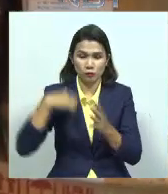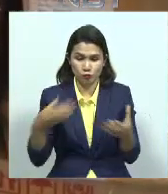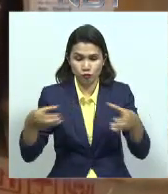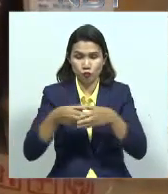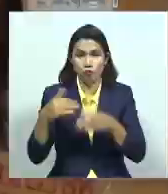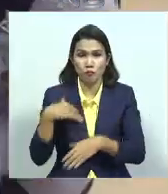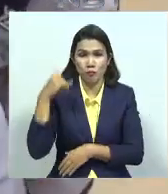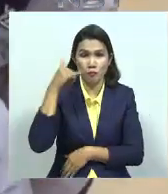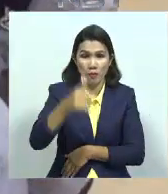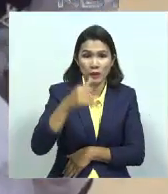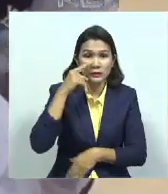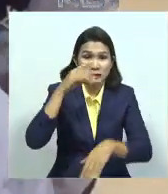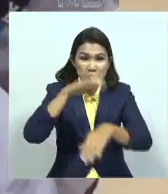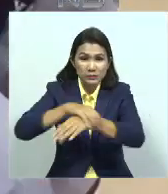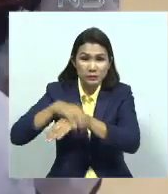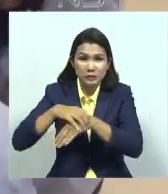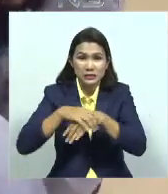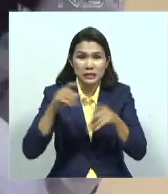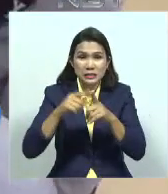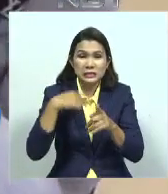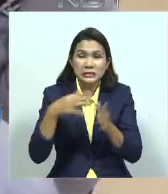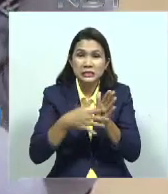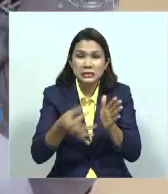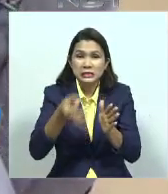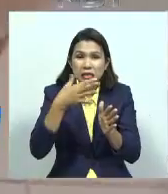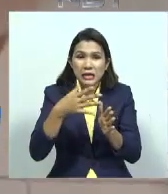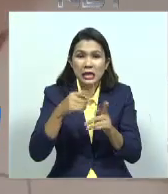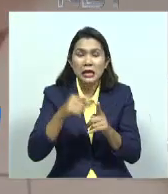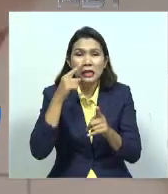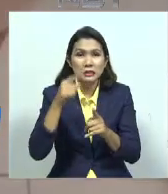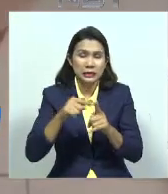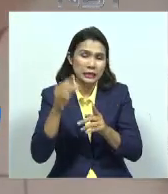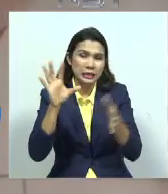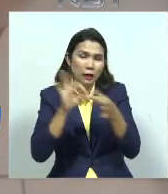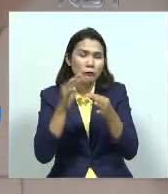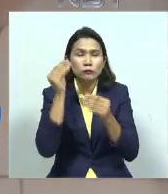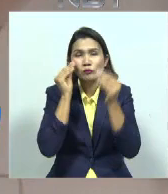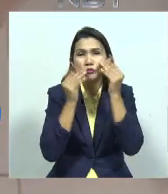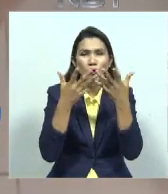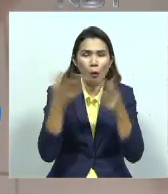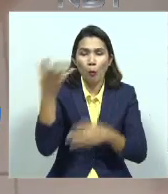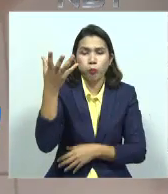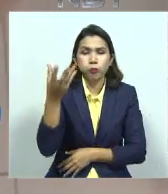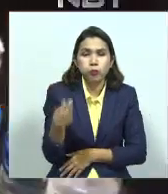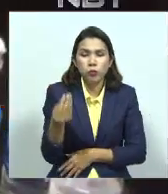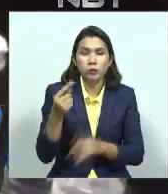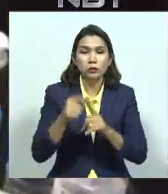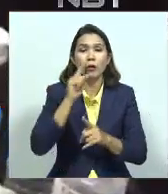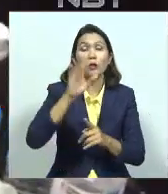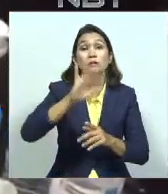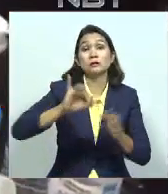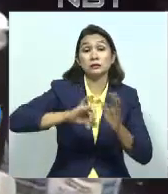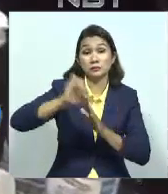ร่วมการบุกทลายโรงงานผลิตยาลดความอ้วนและผลิตภัณฑ์อาหารเสริมความงามซึ่งตั้งอยู่ในพื้นที่อำเภอสันทรายจังหวัดเชียงให